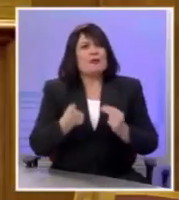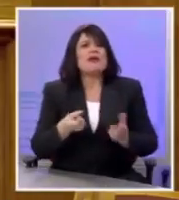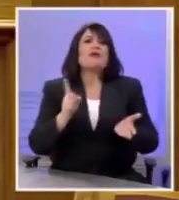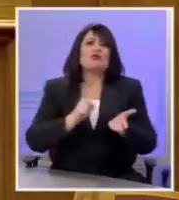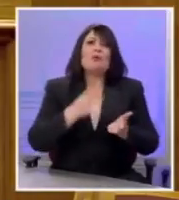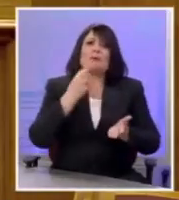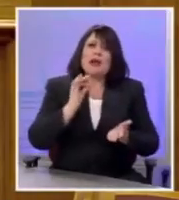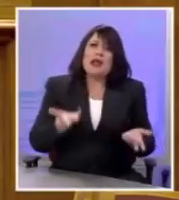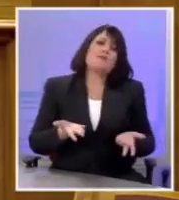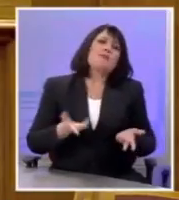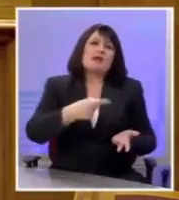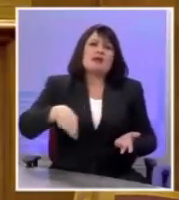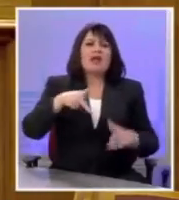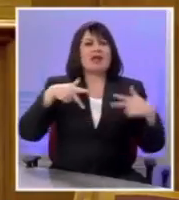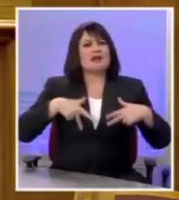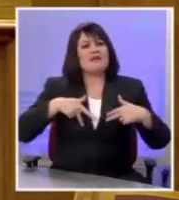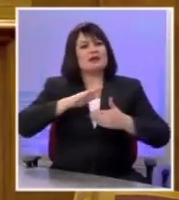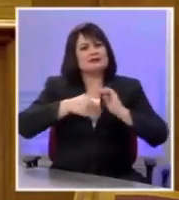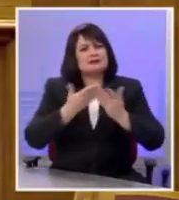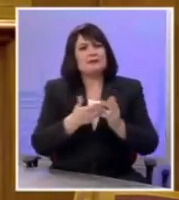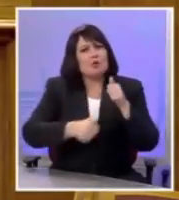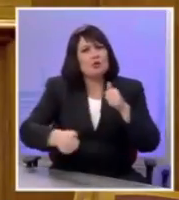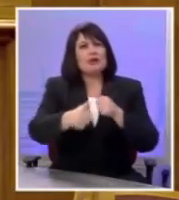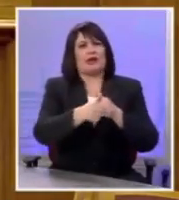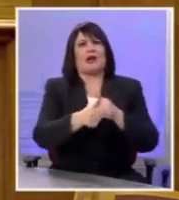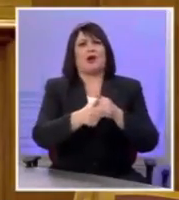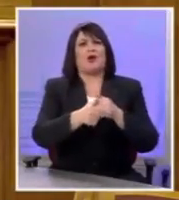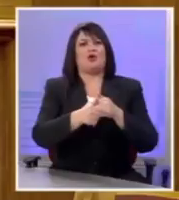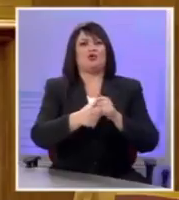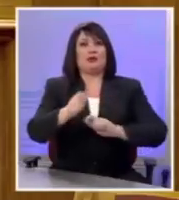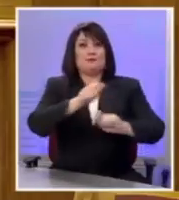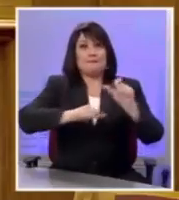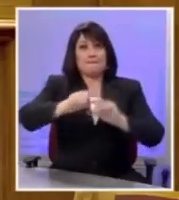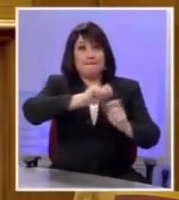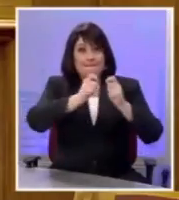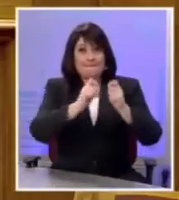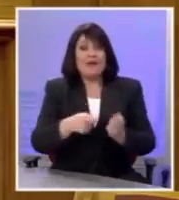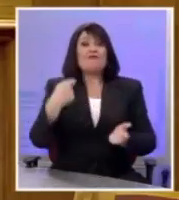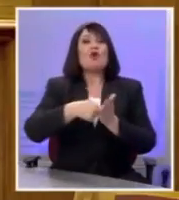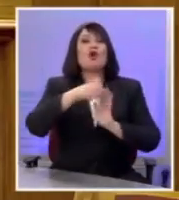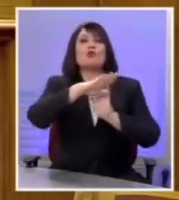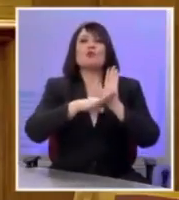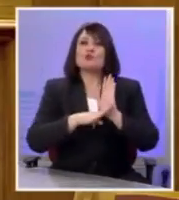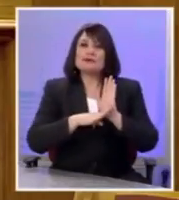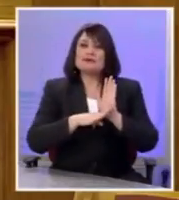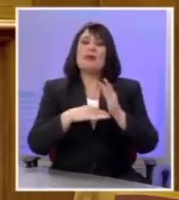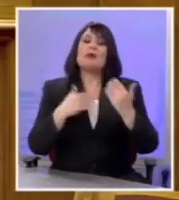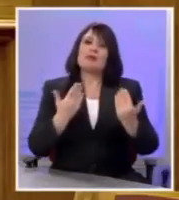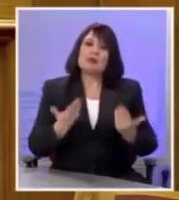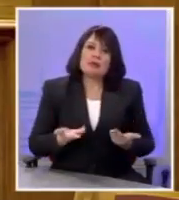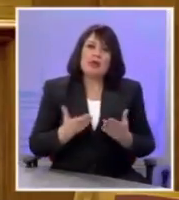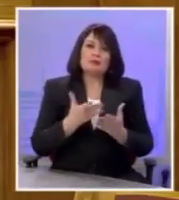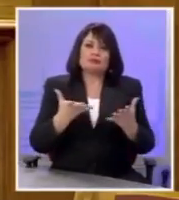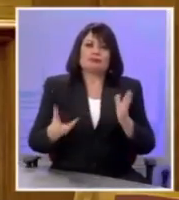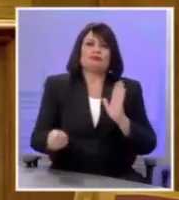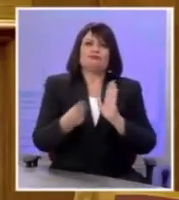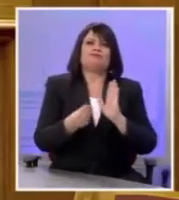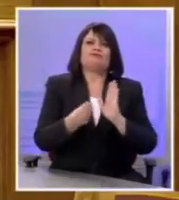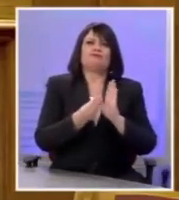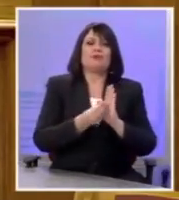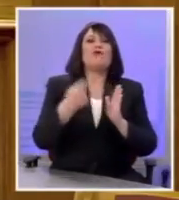να ασχοληθεί αυτή η κυβέρνηση πρωτίστως με την αναδιάρθρωση του φορολογικού συστήματος και την διεύρυνση της